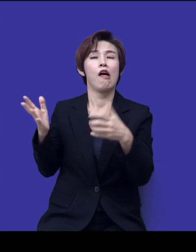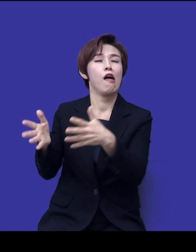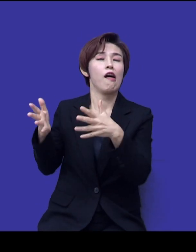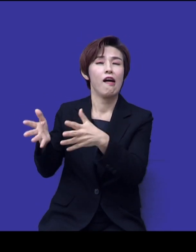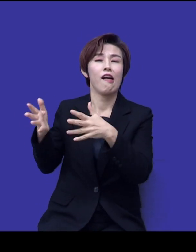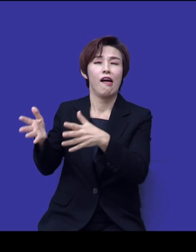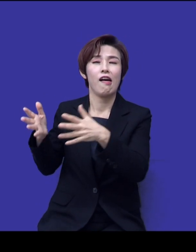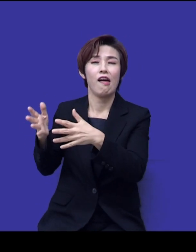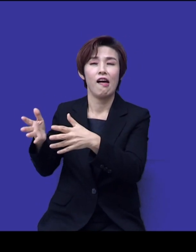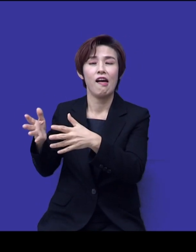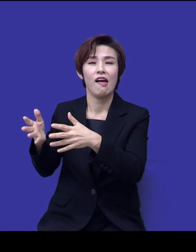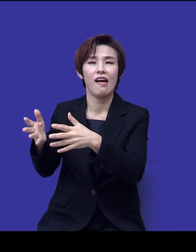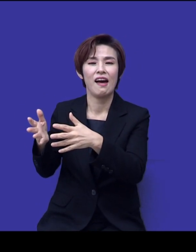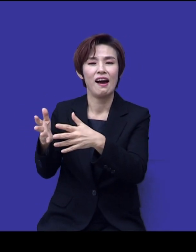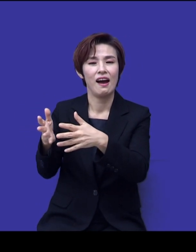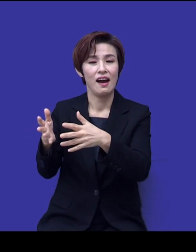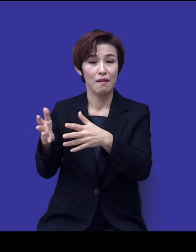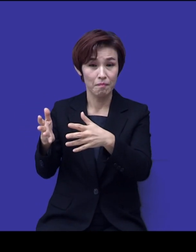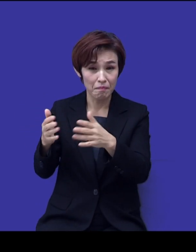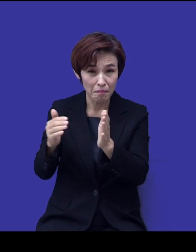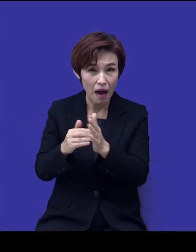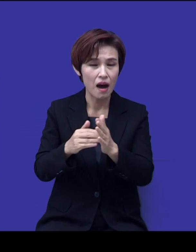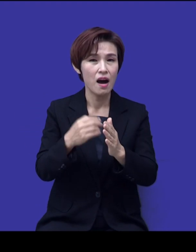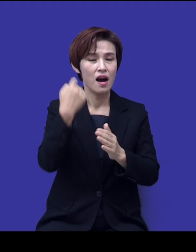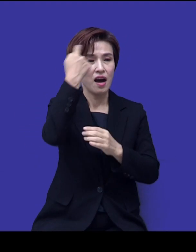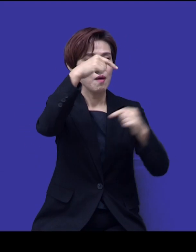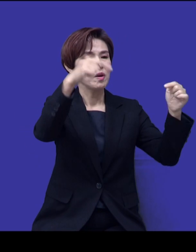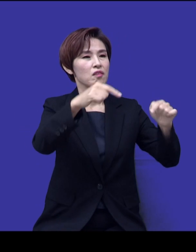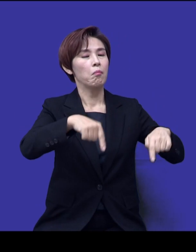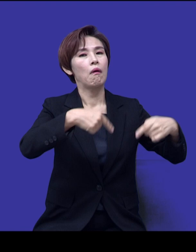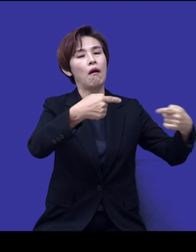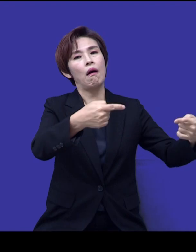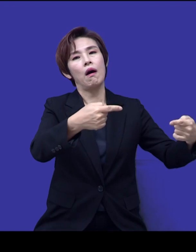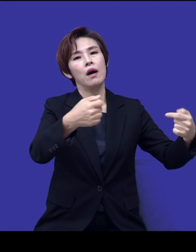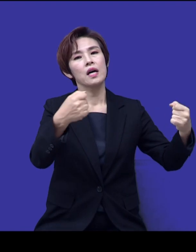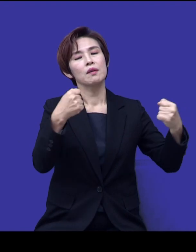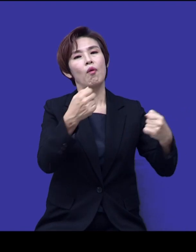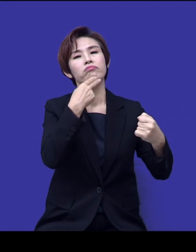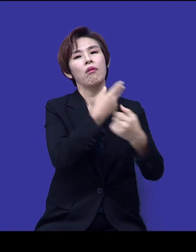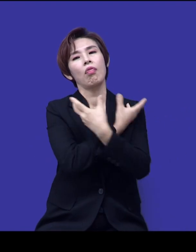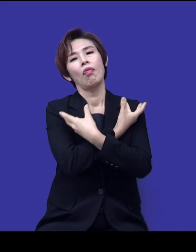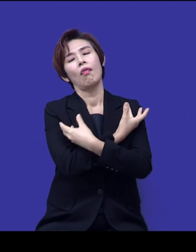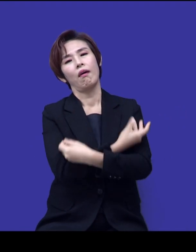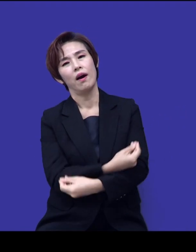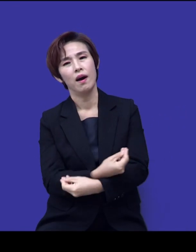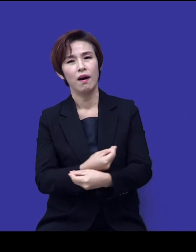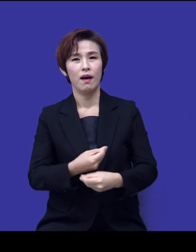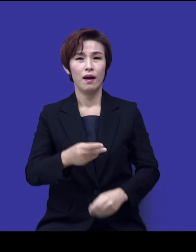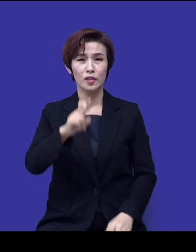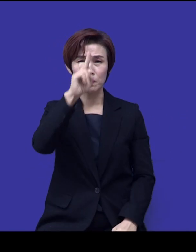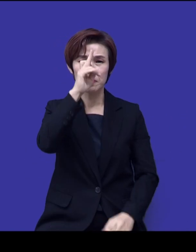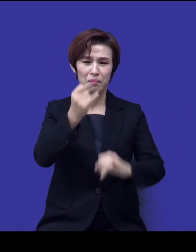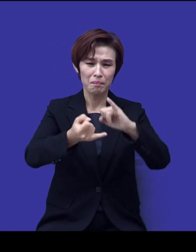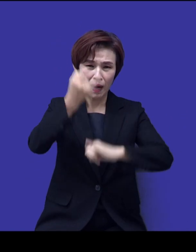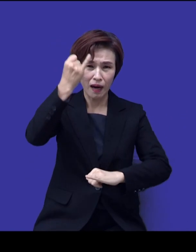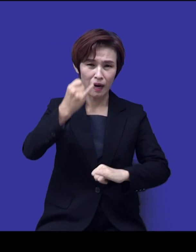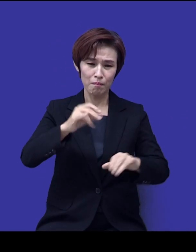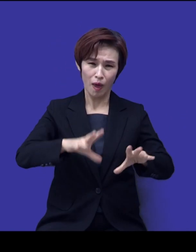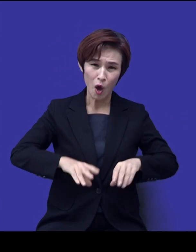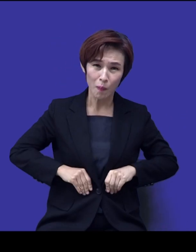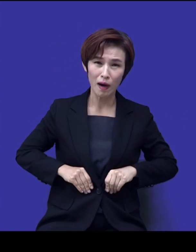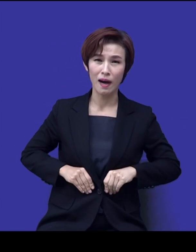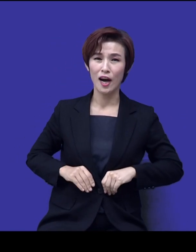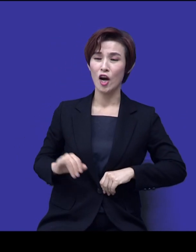면접 들어가자 하다 안 됐다 싶은 생각이 들더라고요. 기운이 없어서요? 네, 너무 힘을 빼가지고. 그러니까 배도 고픈 상태에서 옆에 같이